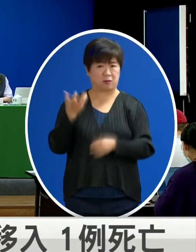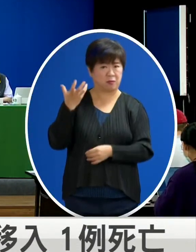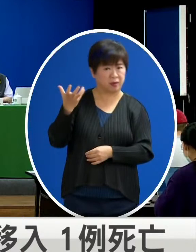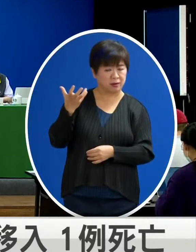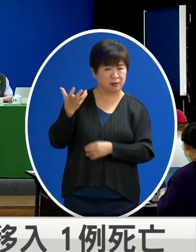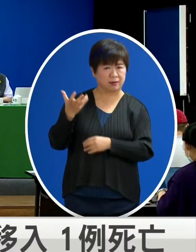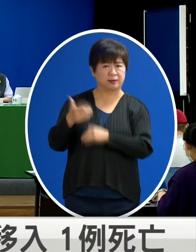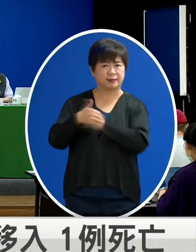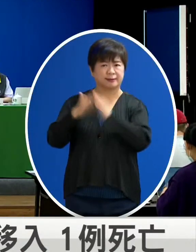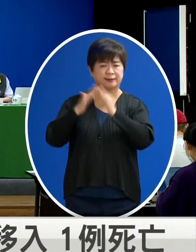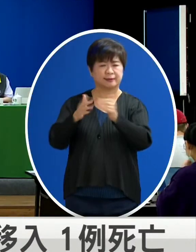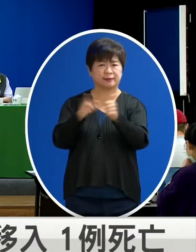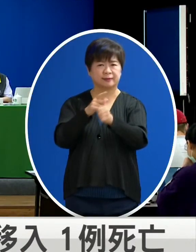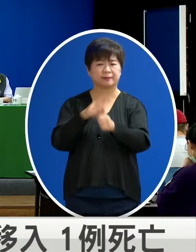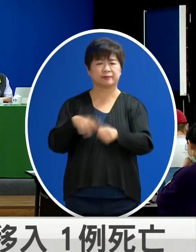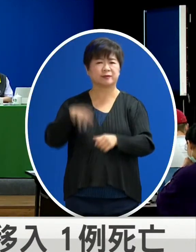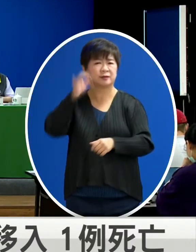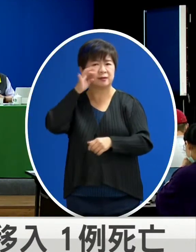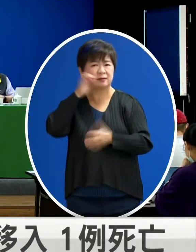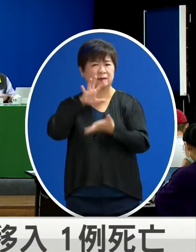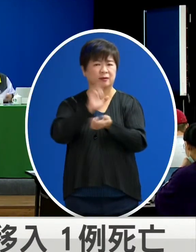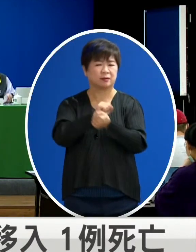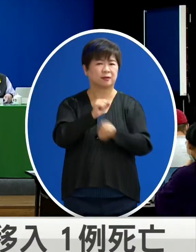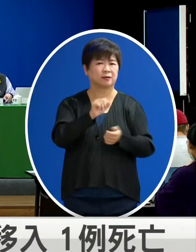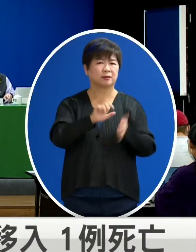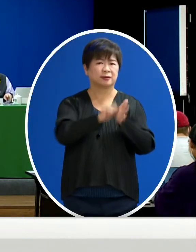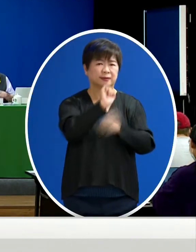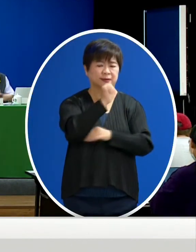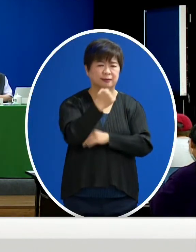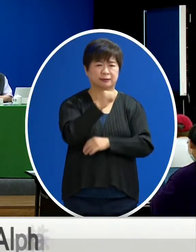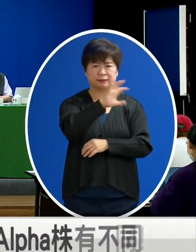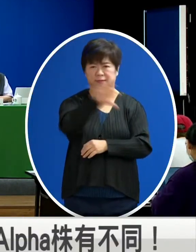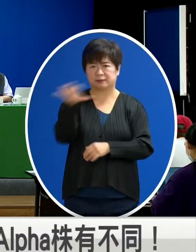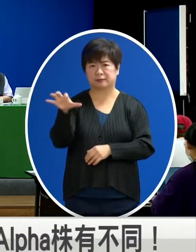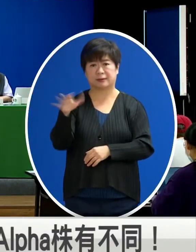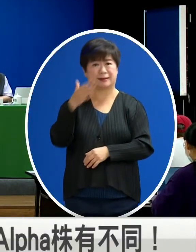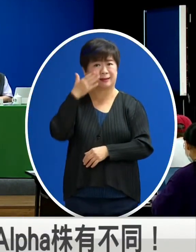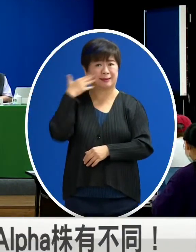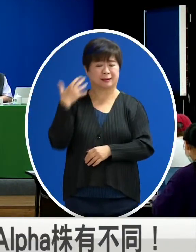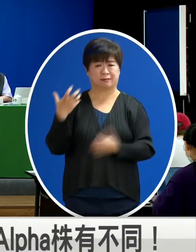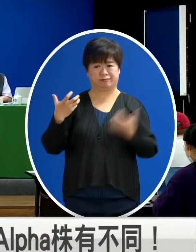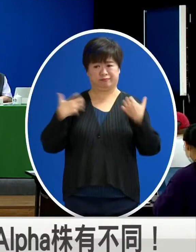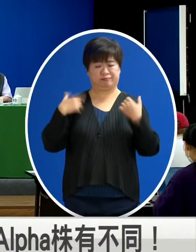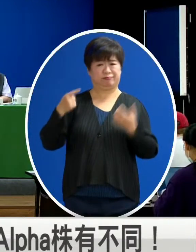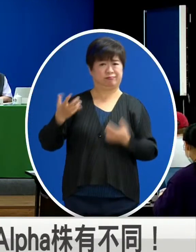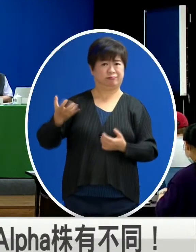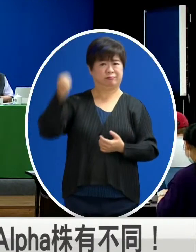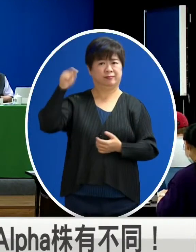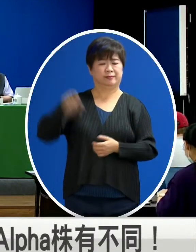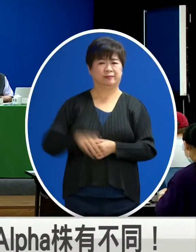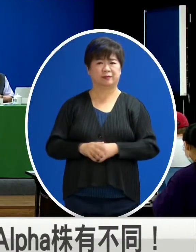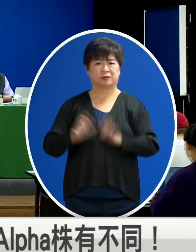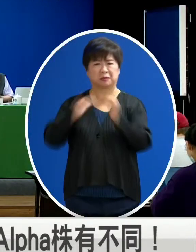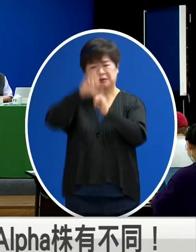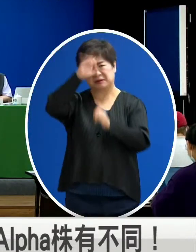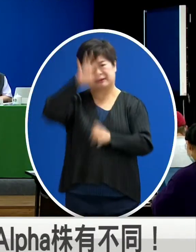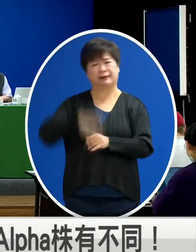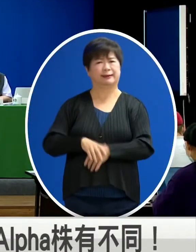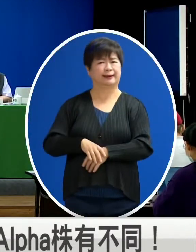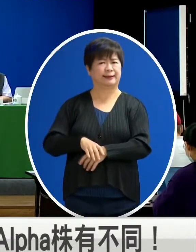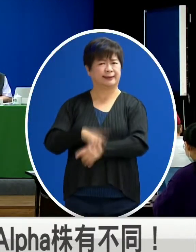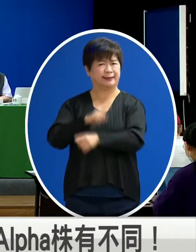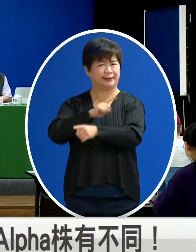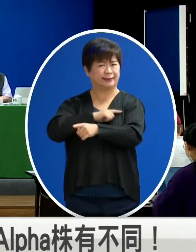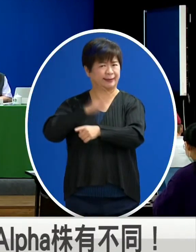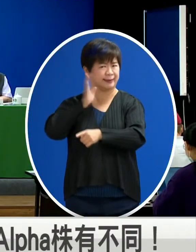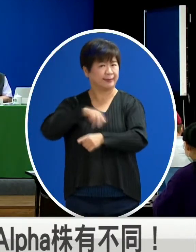县市出炉，前4名是彰化、云林、南投跟嘉义市，都是蓝营执政的县市，好像国民党是在自打脸，想请问指挥